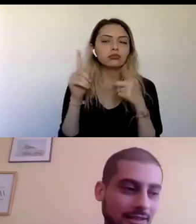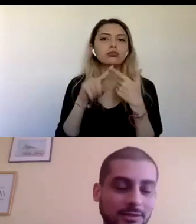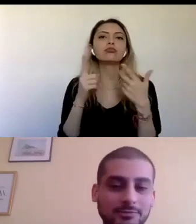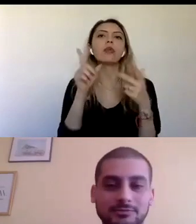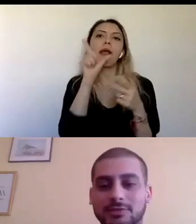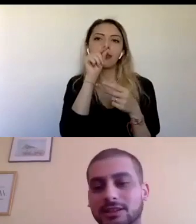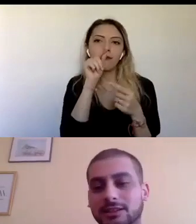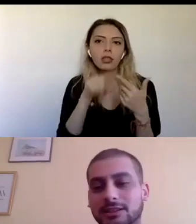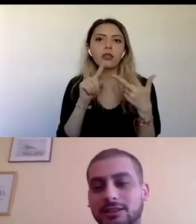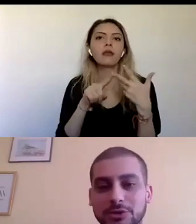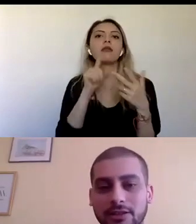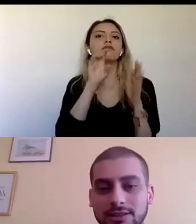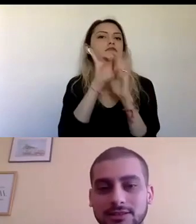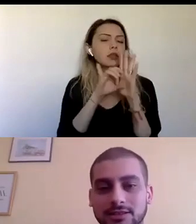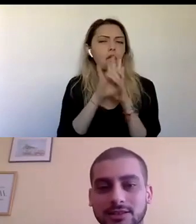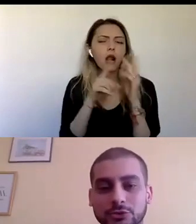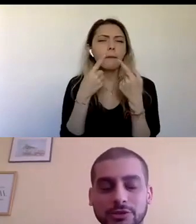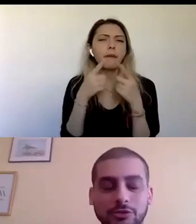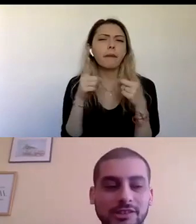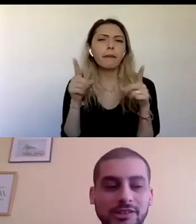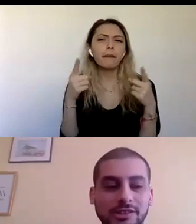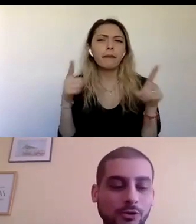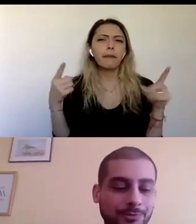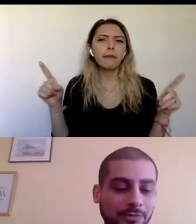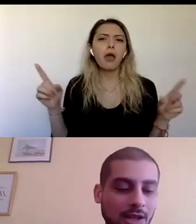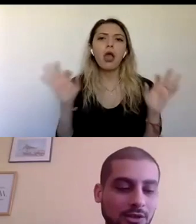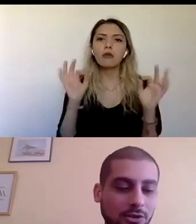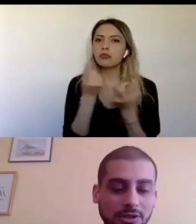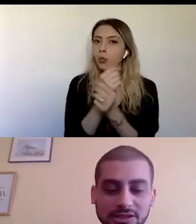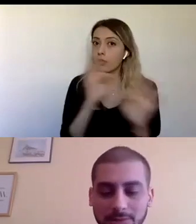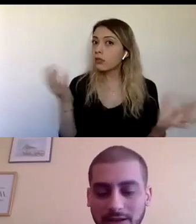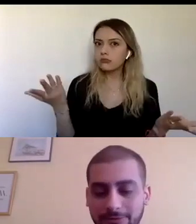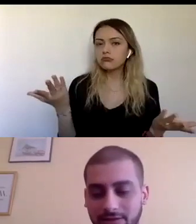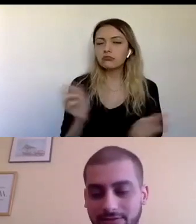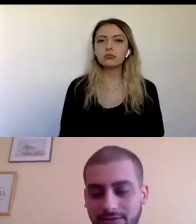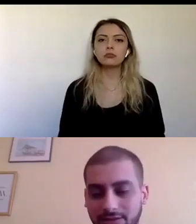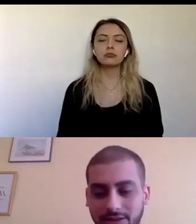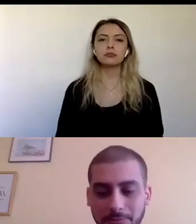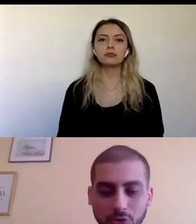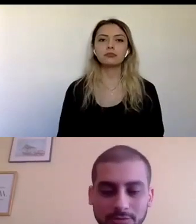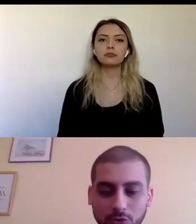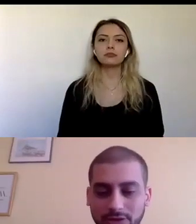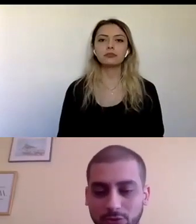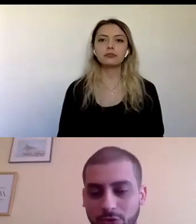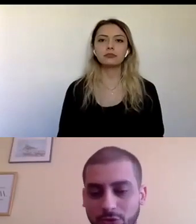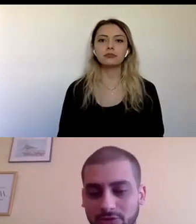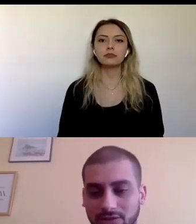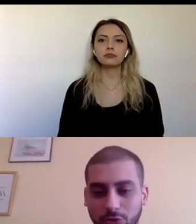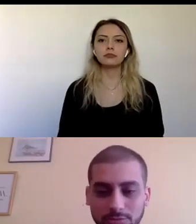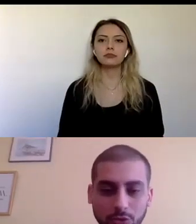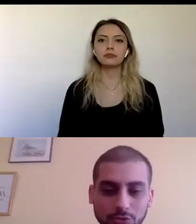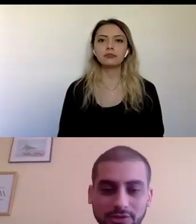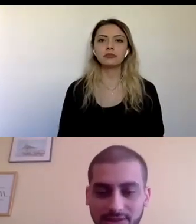Twitter, Instagram ve diğer birçok araç ücretsiz olarak hizmet veriyor. Çok klişe bir laf vardır. Bir ürüne ücret